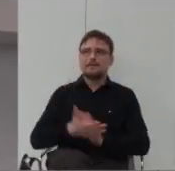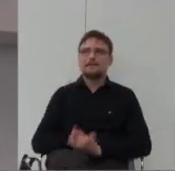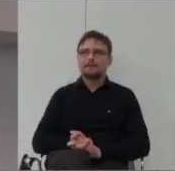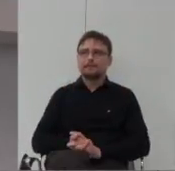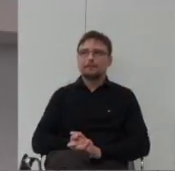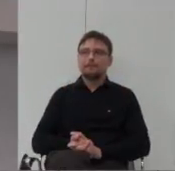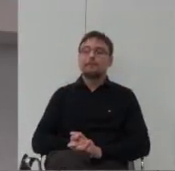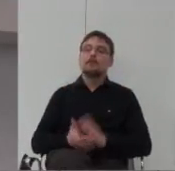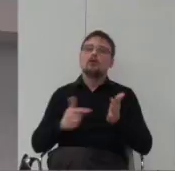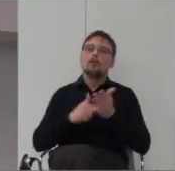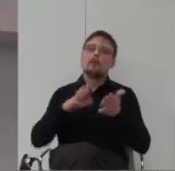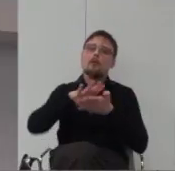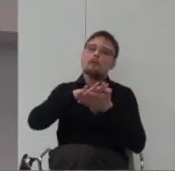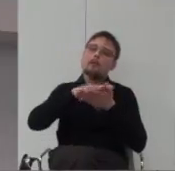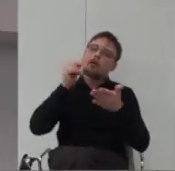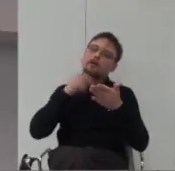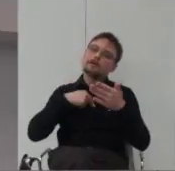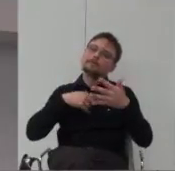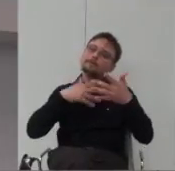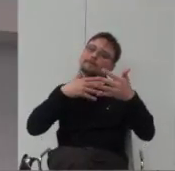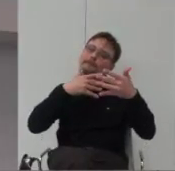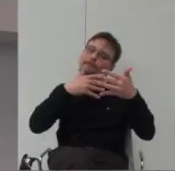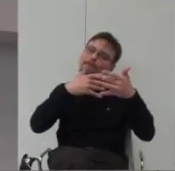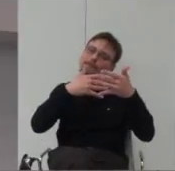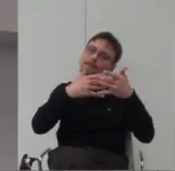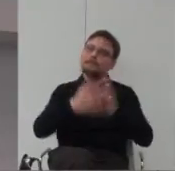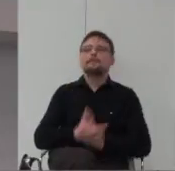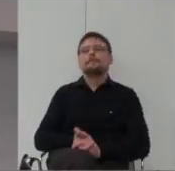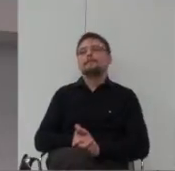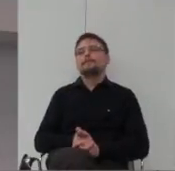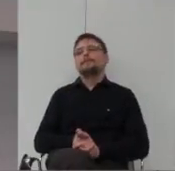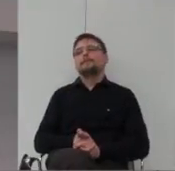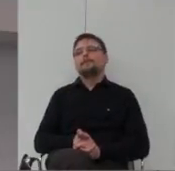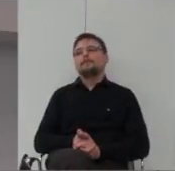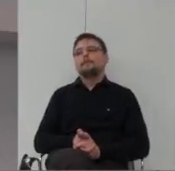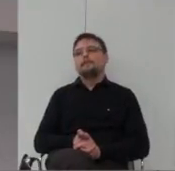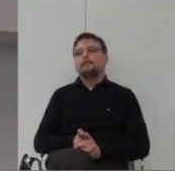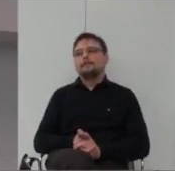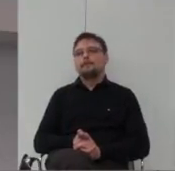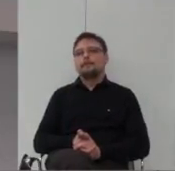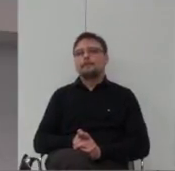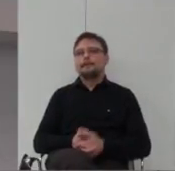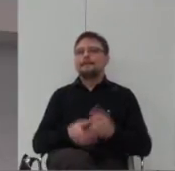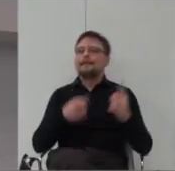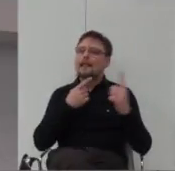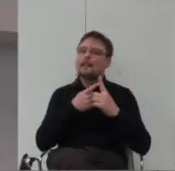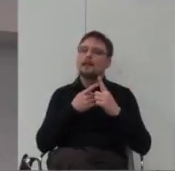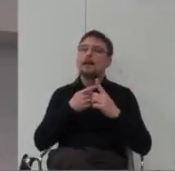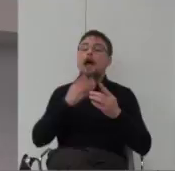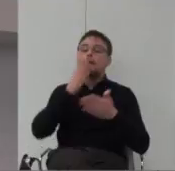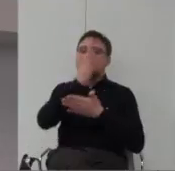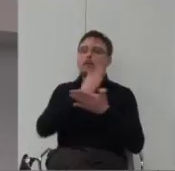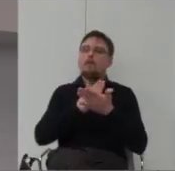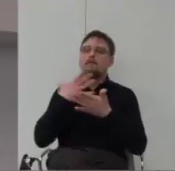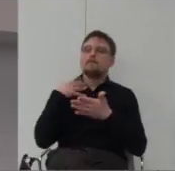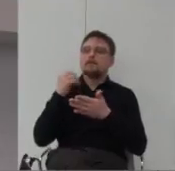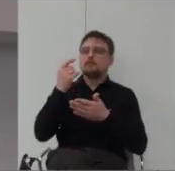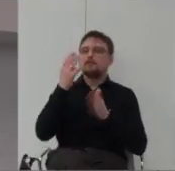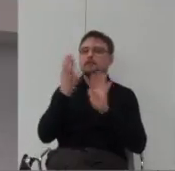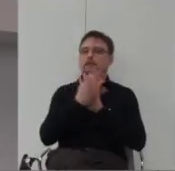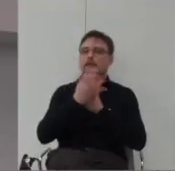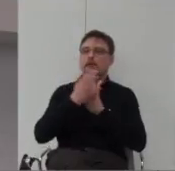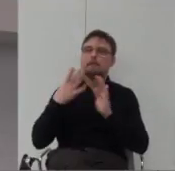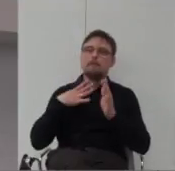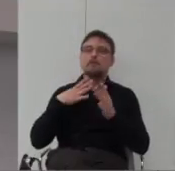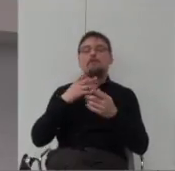dzieci rozpowszechniło się w wieku XV, jednak był to model, do którego dążono i dopiero